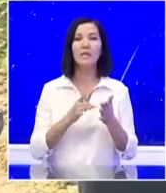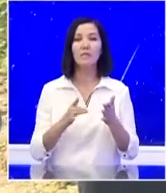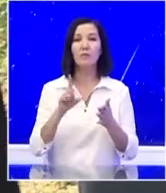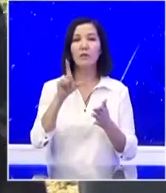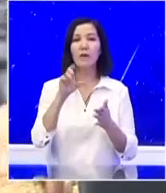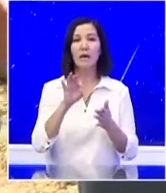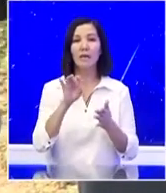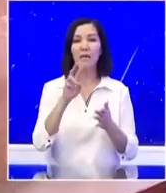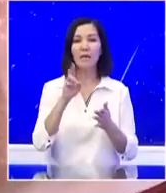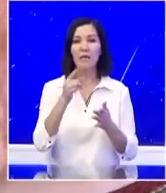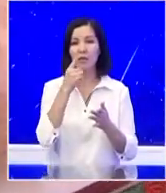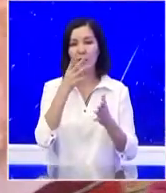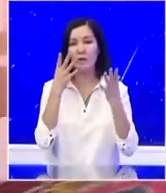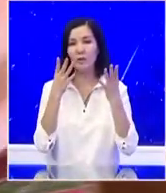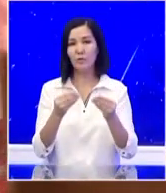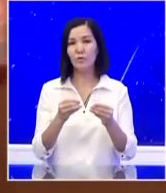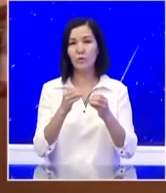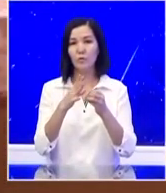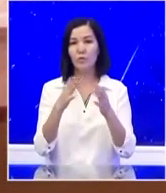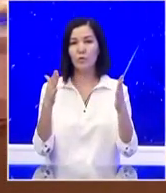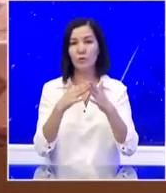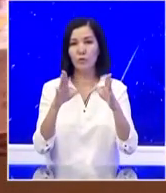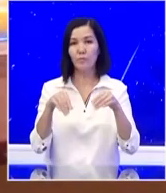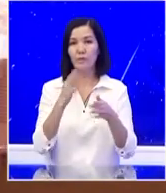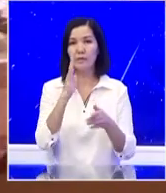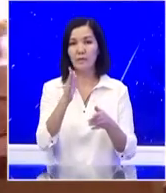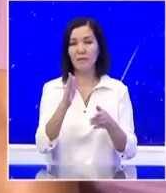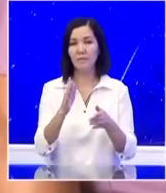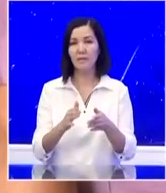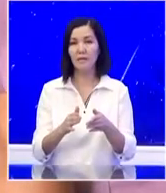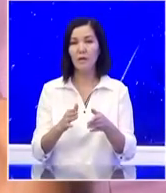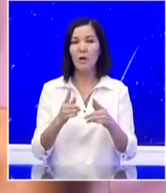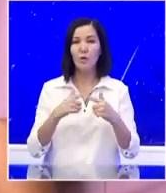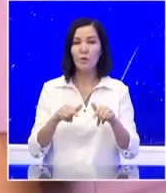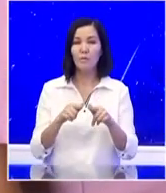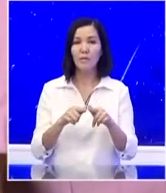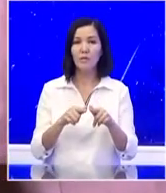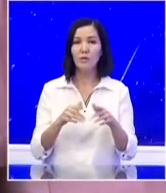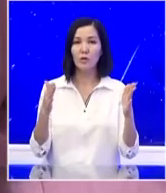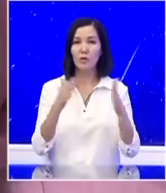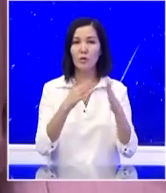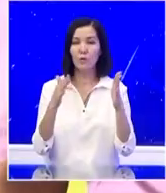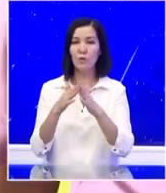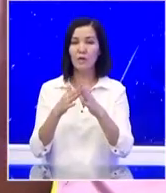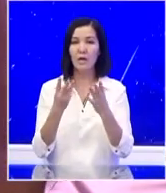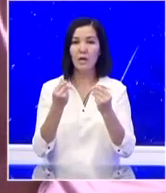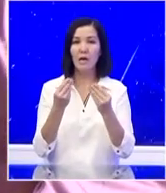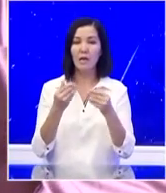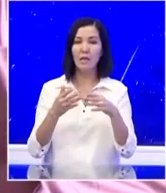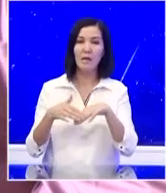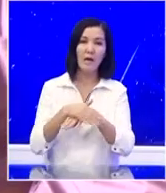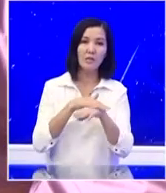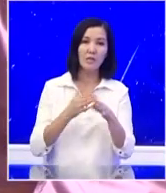қарекет қоры жақын күндері Алматы облысында 14-ші баспананың кілтін табыстамақ. Ұйымдастырушылар бұл үйлер халықтың тиындап берген ақшасына